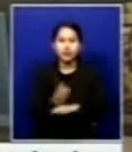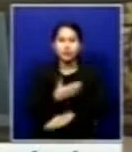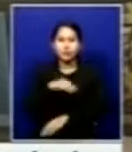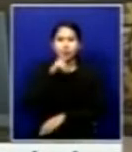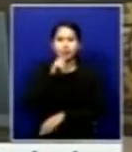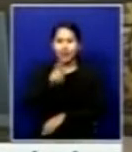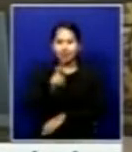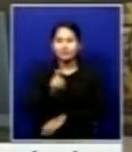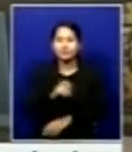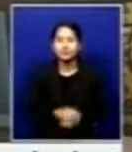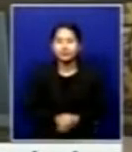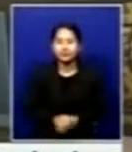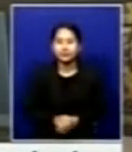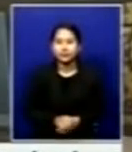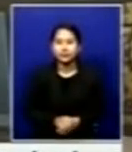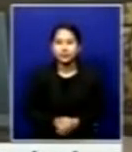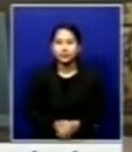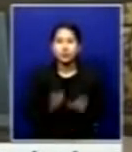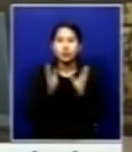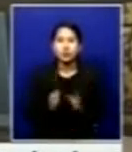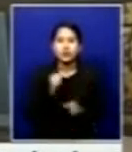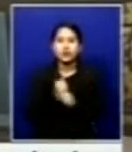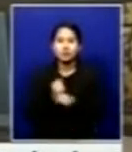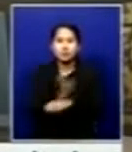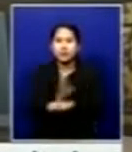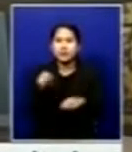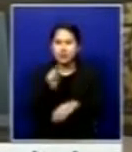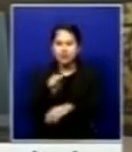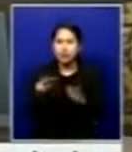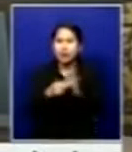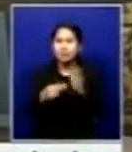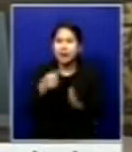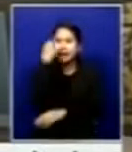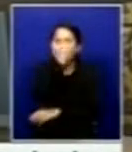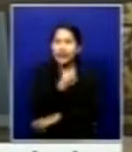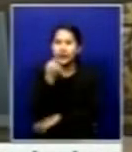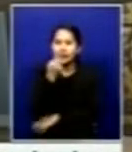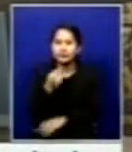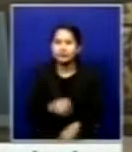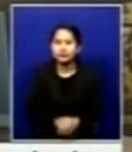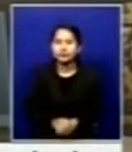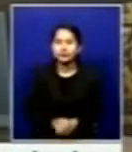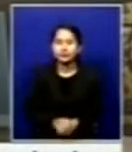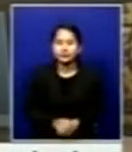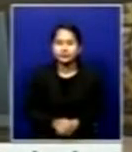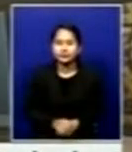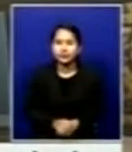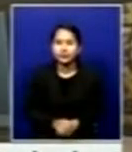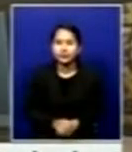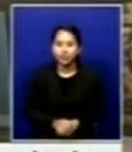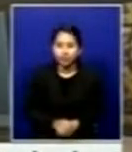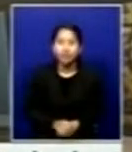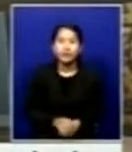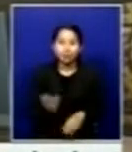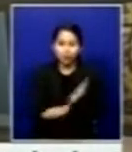านไปยังท่านรัฐมนตรีเลยครับว่าผู้ประกอบการตรงนี้หมายถึงใครเป็นผู้ประกอบการวิสาหกิจขนาดกลางขนาด